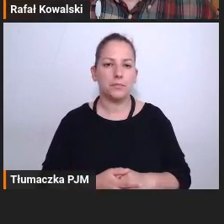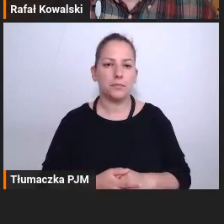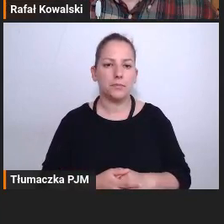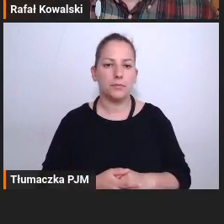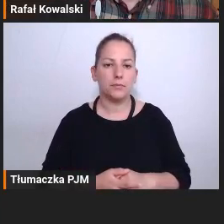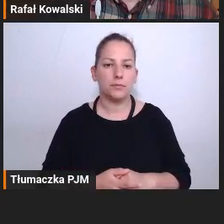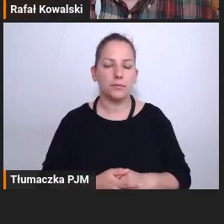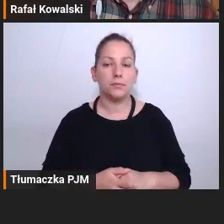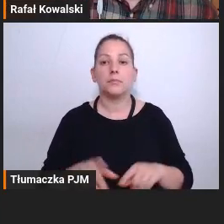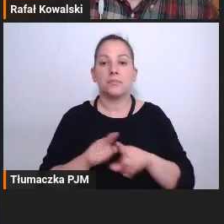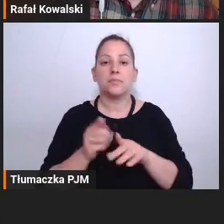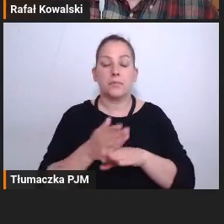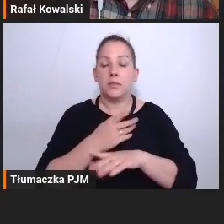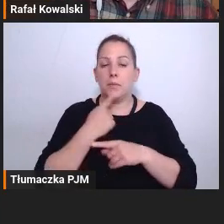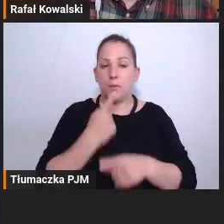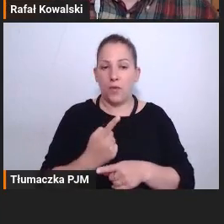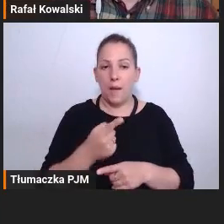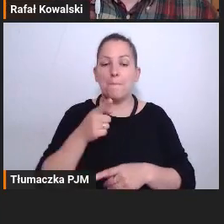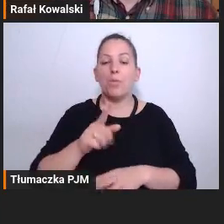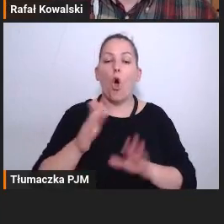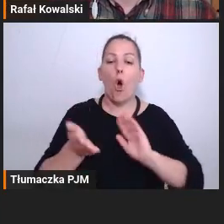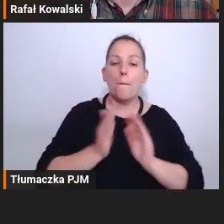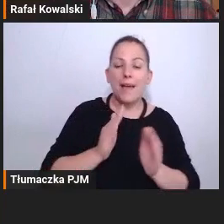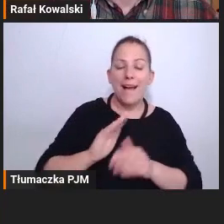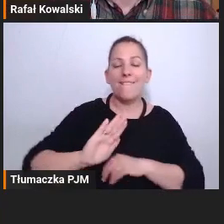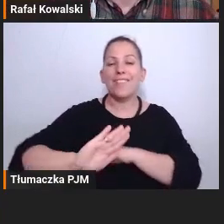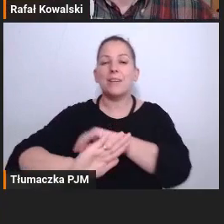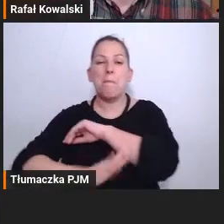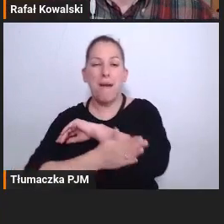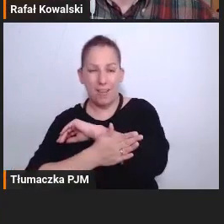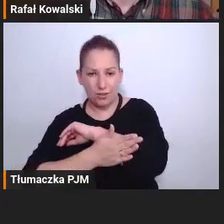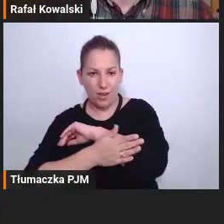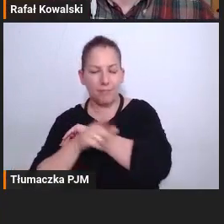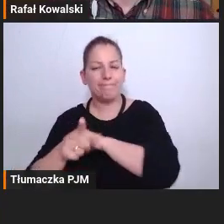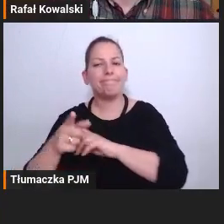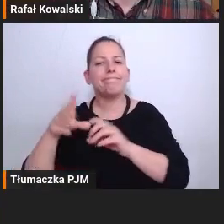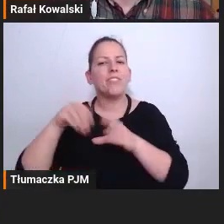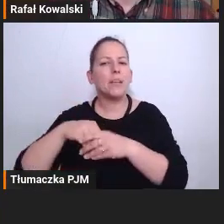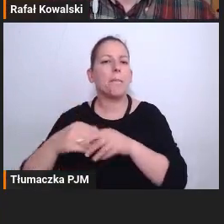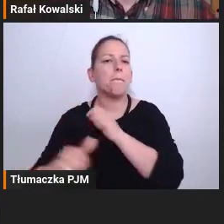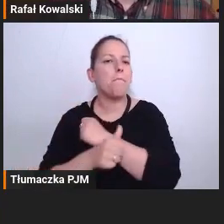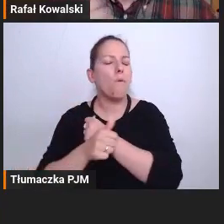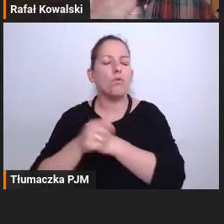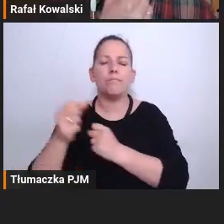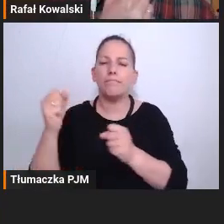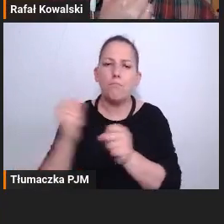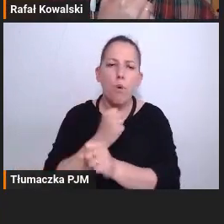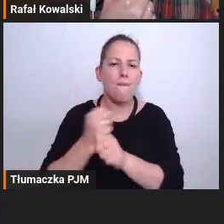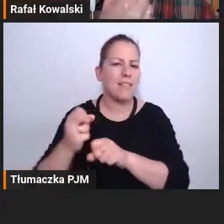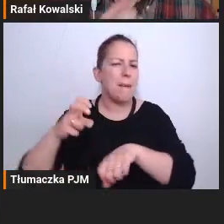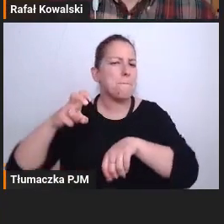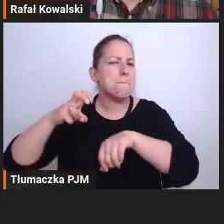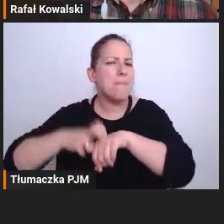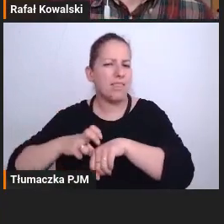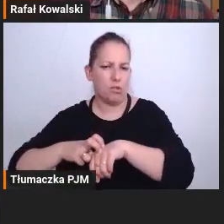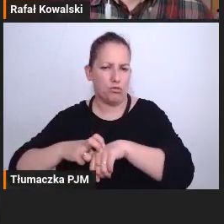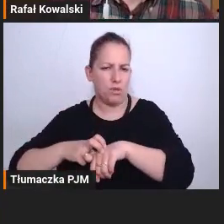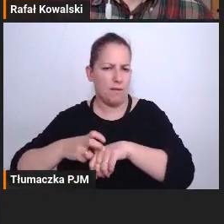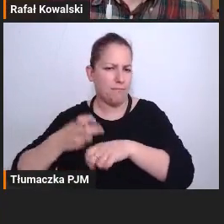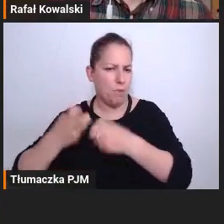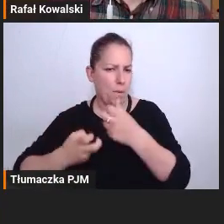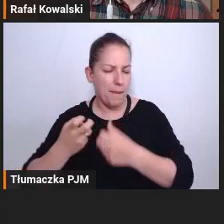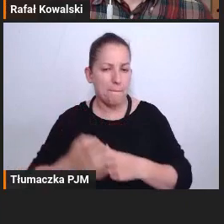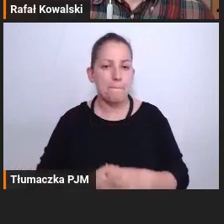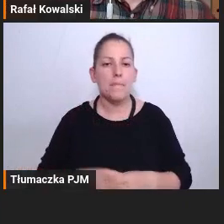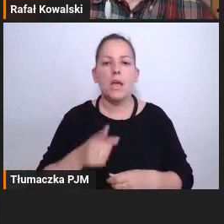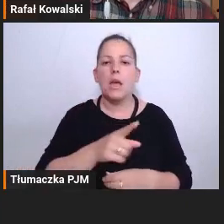I tak jak powiedziałam, ta opieka lub wsparcie jest związane z tymi poważnymi jakimiś przyczynami medycznymi. Tutaj nam przepis